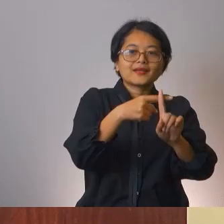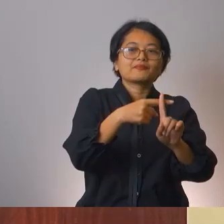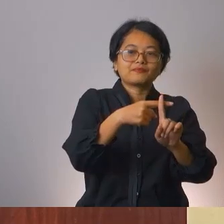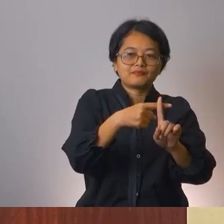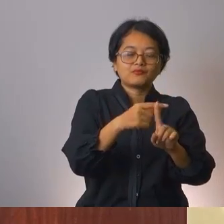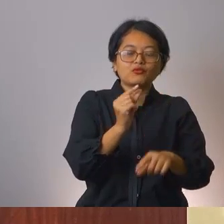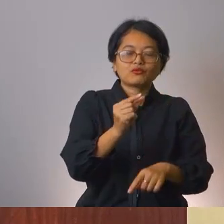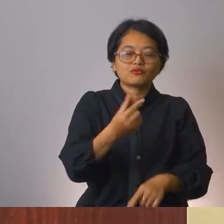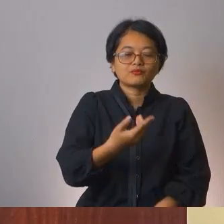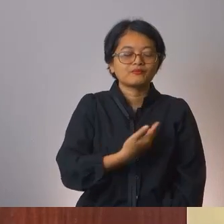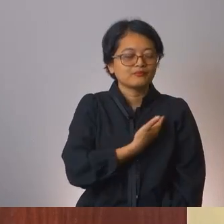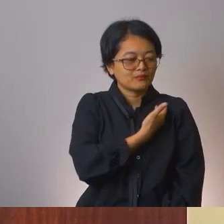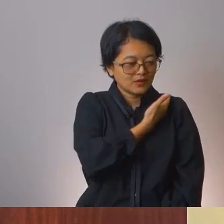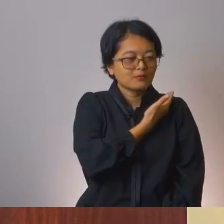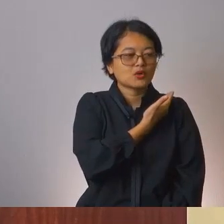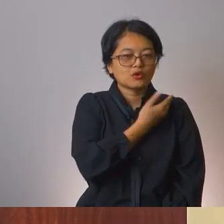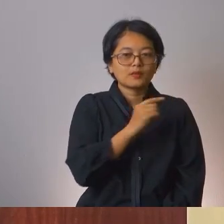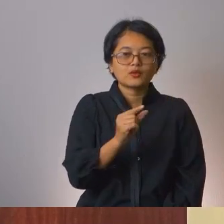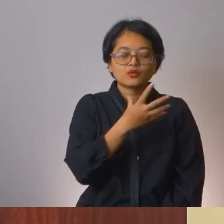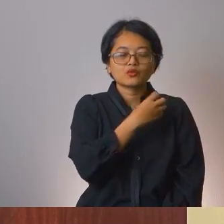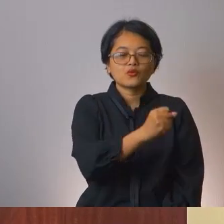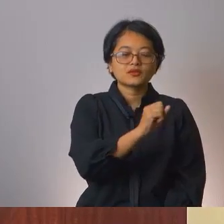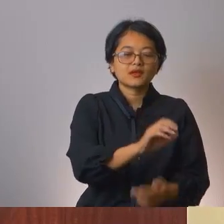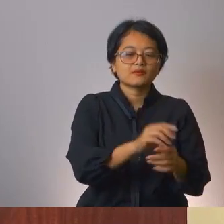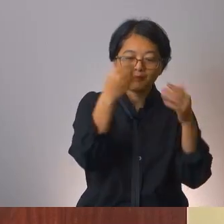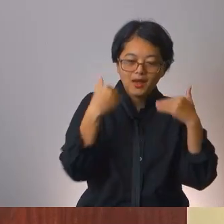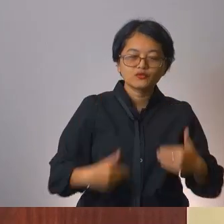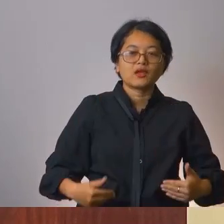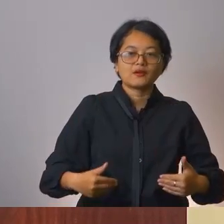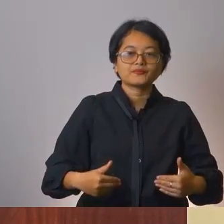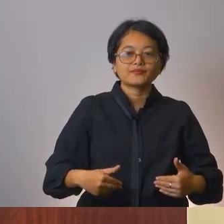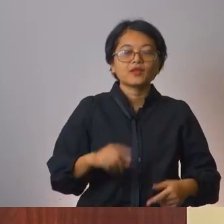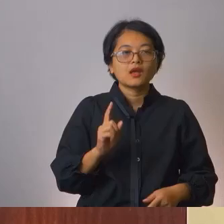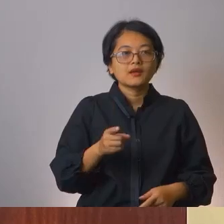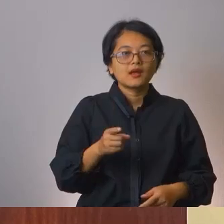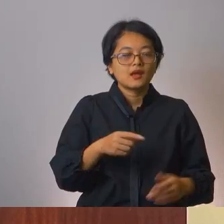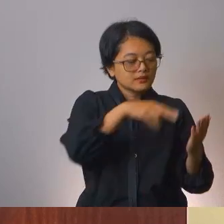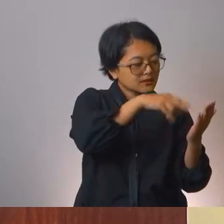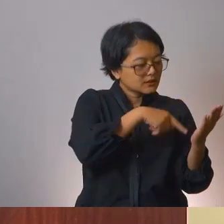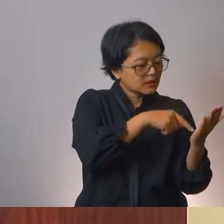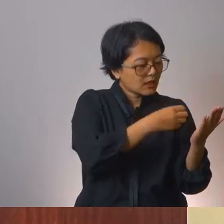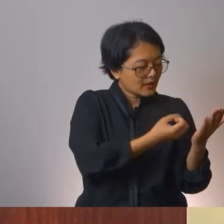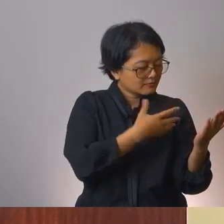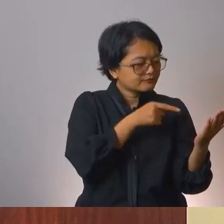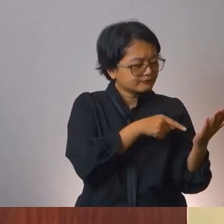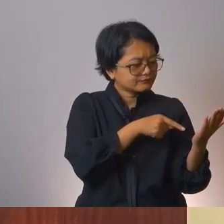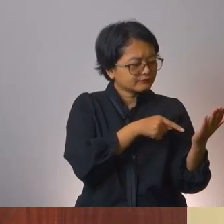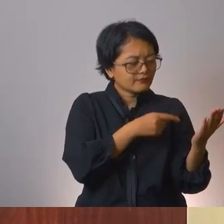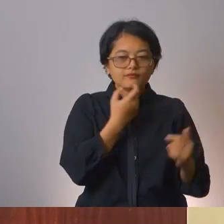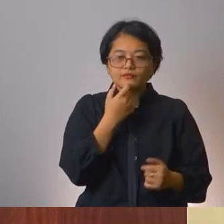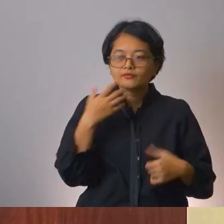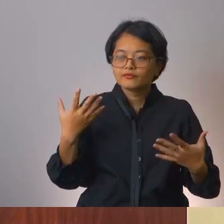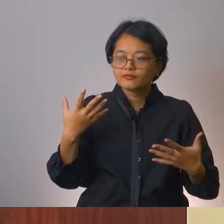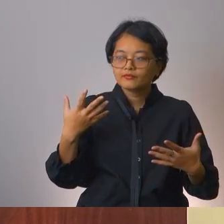Kemudian saya ajak kita juga melihat ada frasa yang menarik di sini, yaitu mengikatkannya pada pinggangnya. Menunjukkan